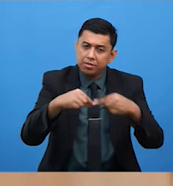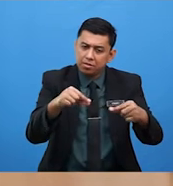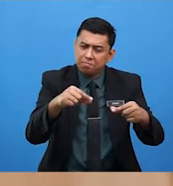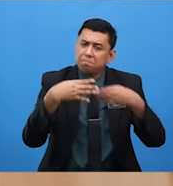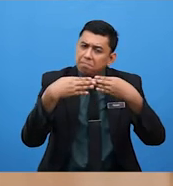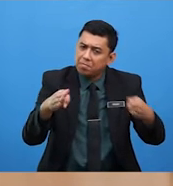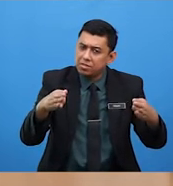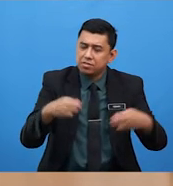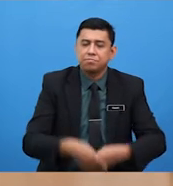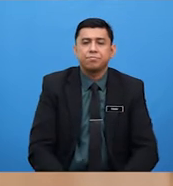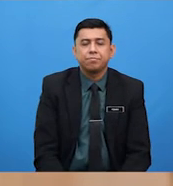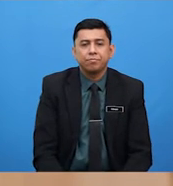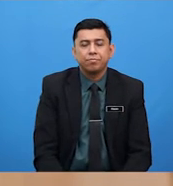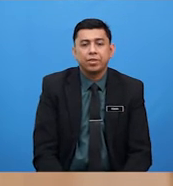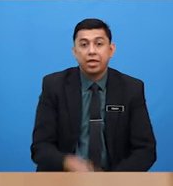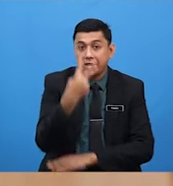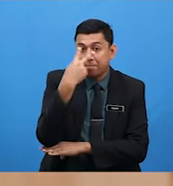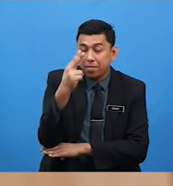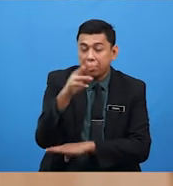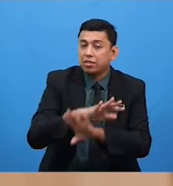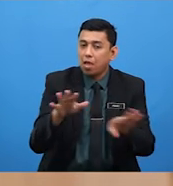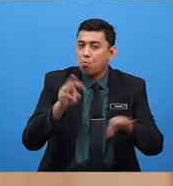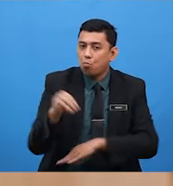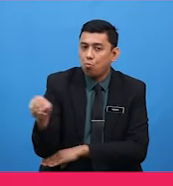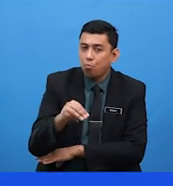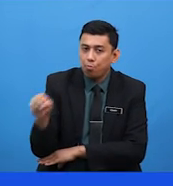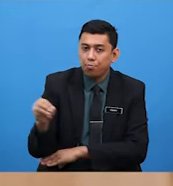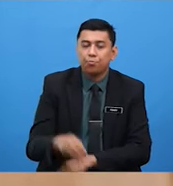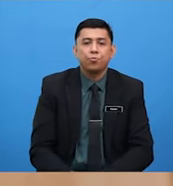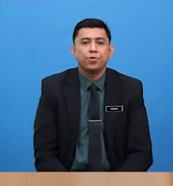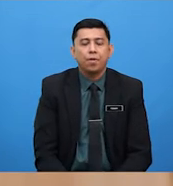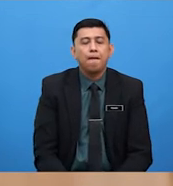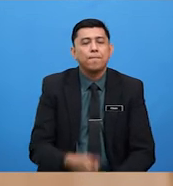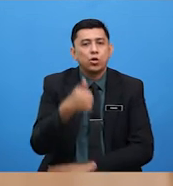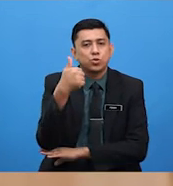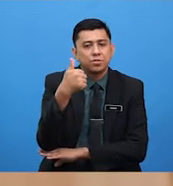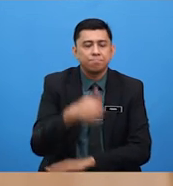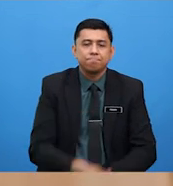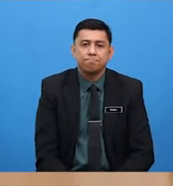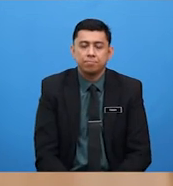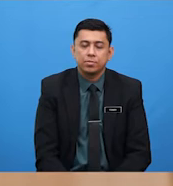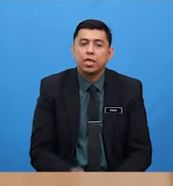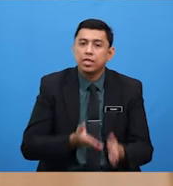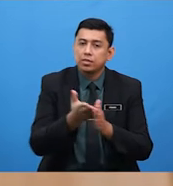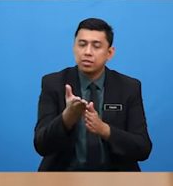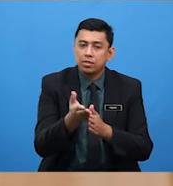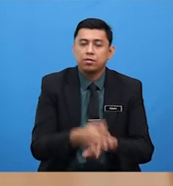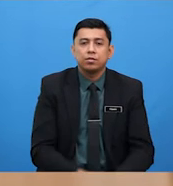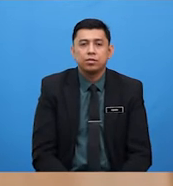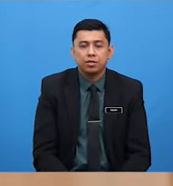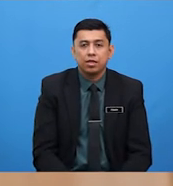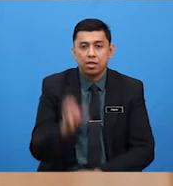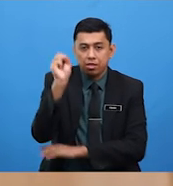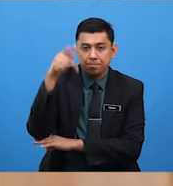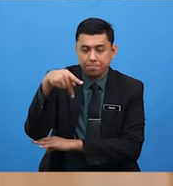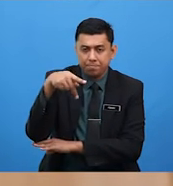rawat. Dapat tak murid-murid? Bagus. Mari kita teruskan dengan standard